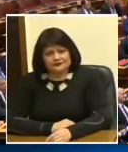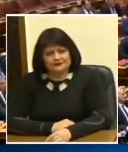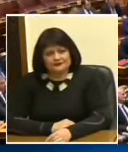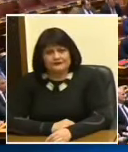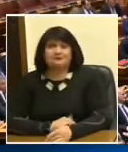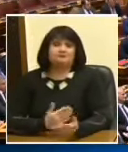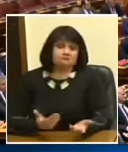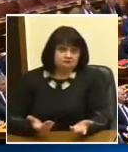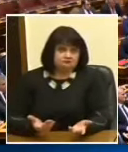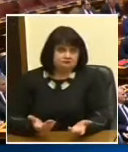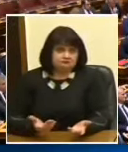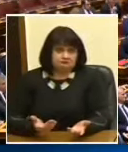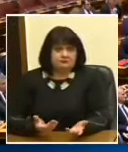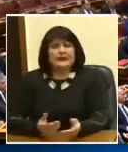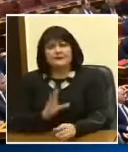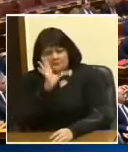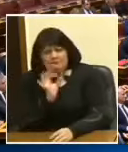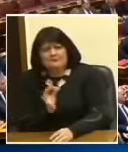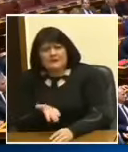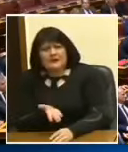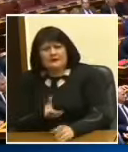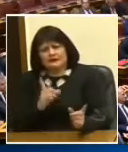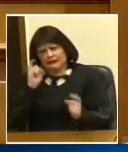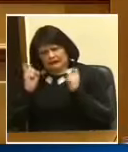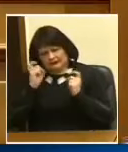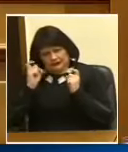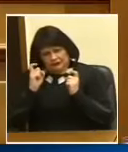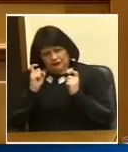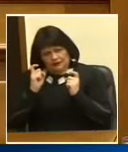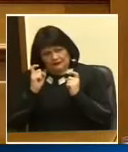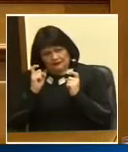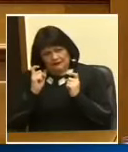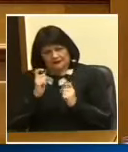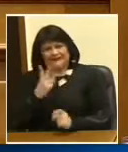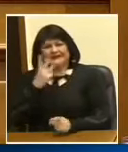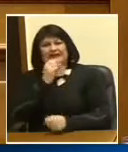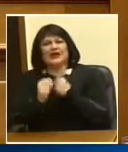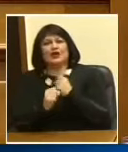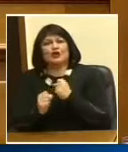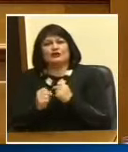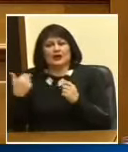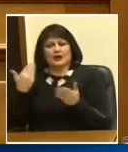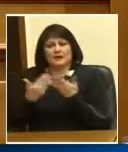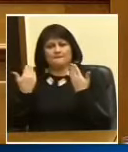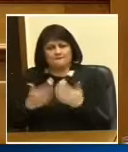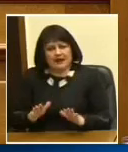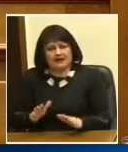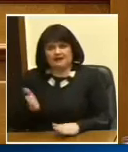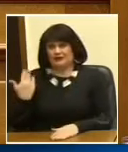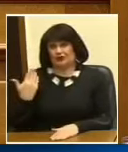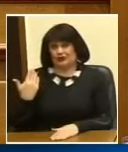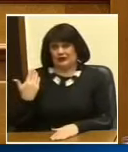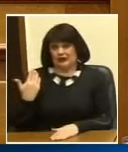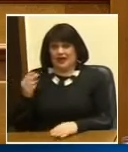Και ειλικρινά αναρωτιέμαι, 3 χρόνια μετά από αυτό το